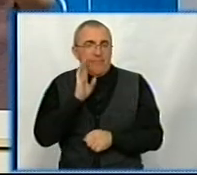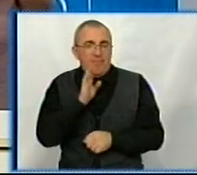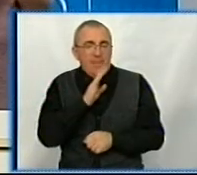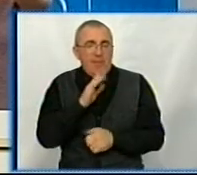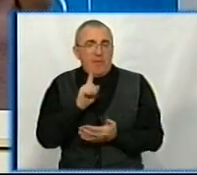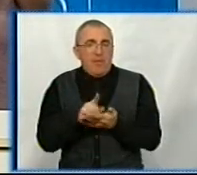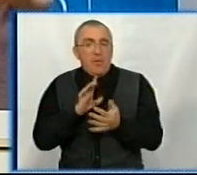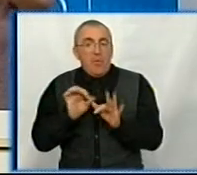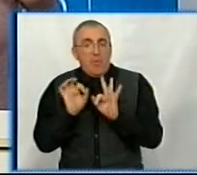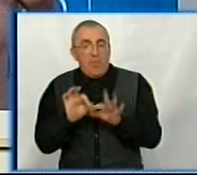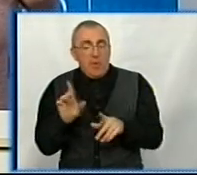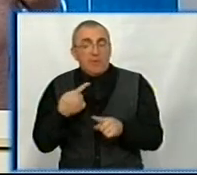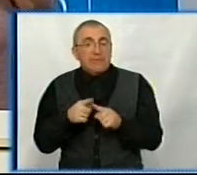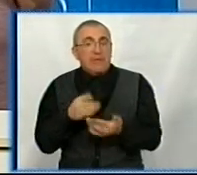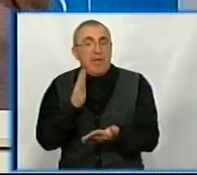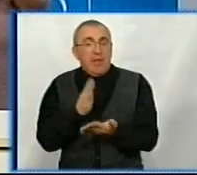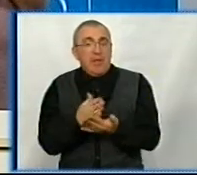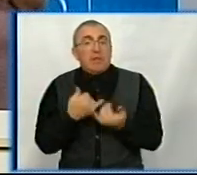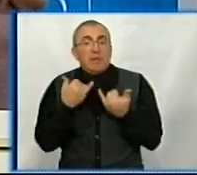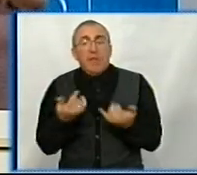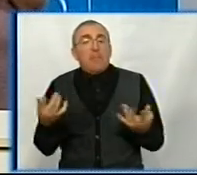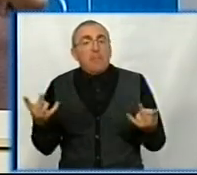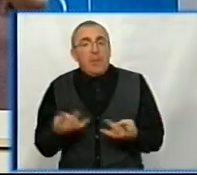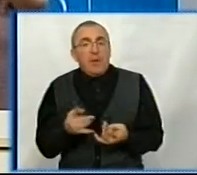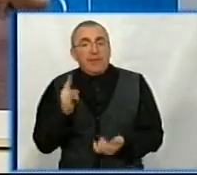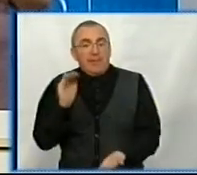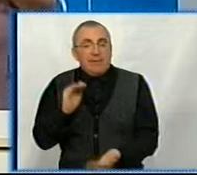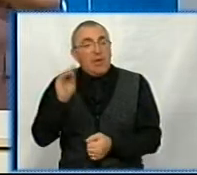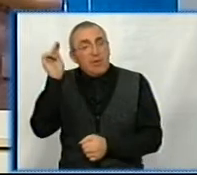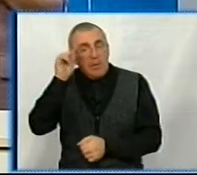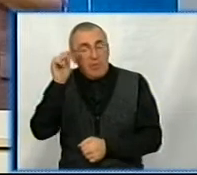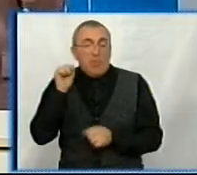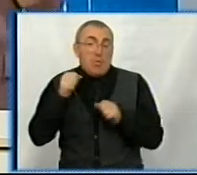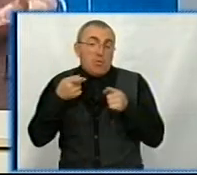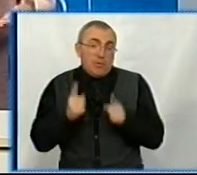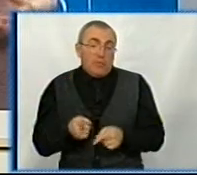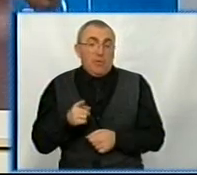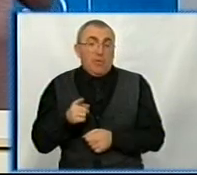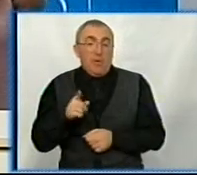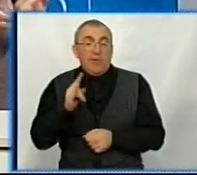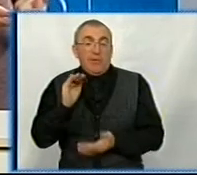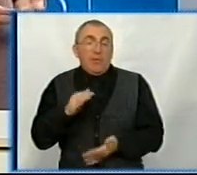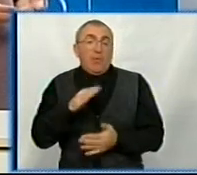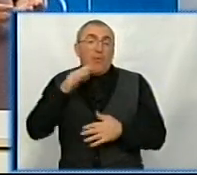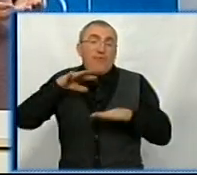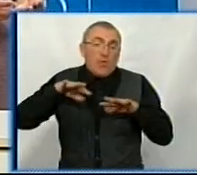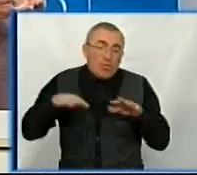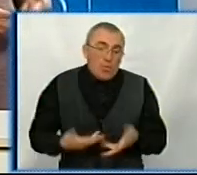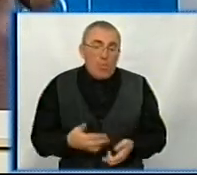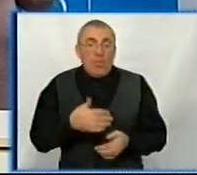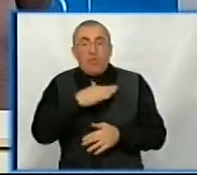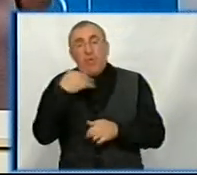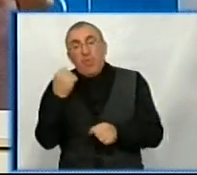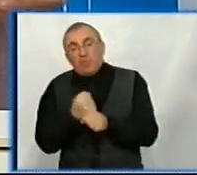мама має пояснити, що це є, для чого потрібно дитині навчання. Може, дійсно, дитина втомлена, і вона не хоче в цей час